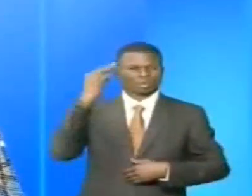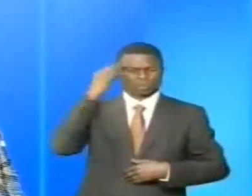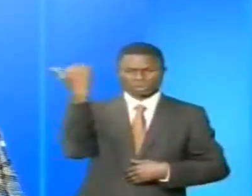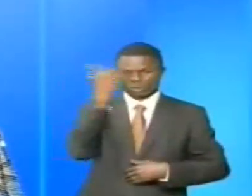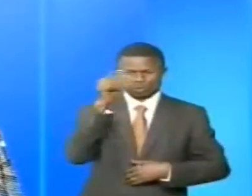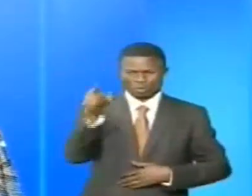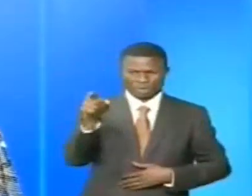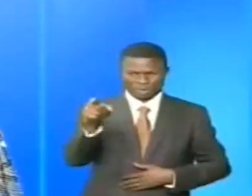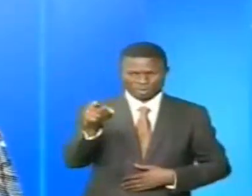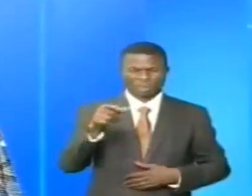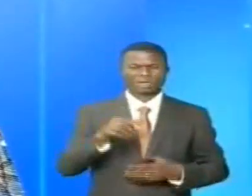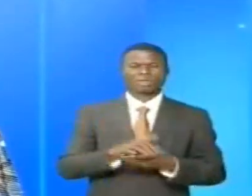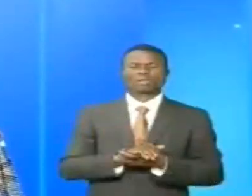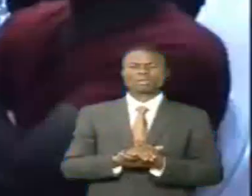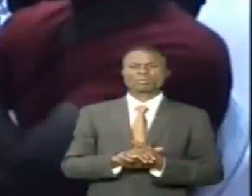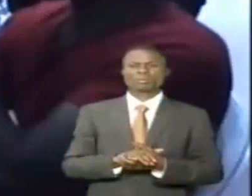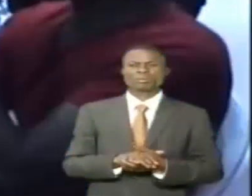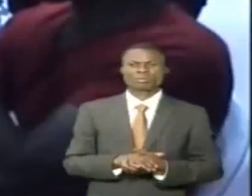Kakuba et Jenny Chabani.